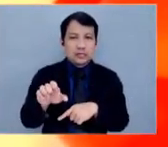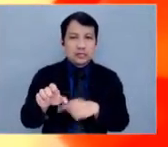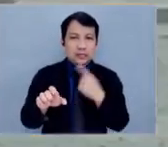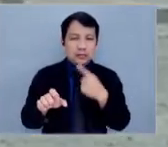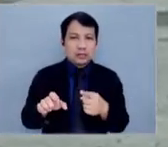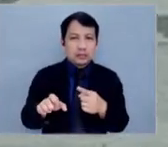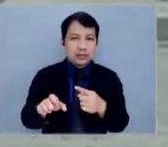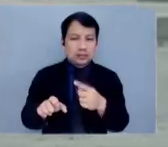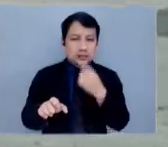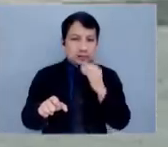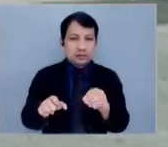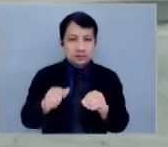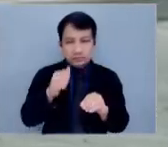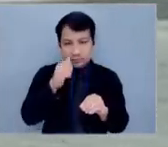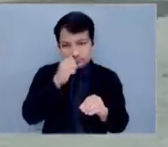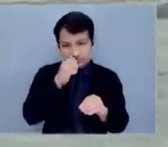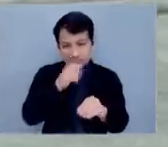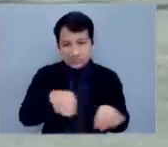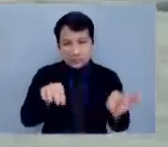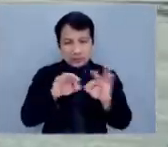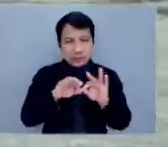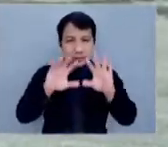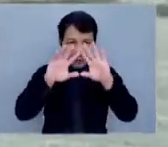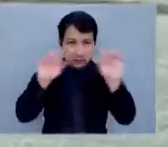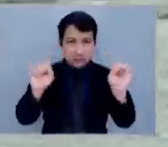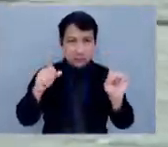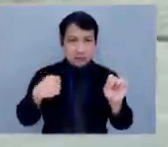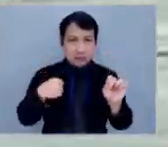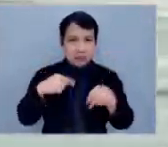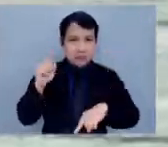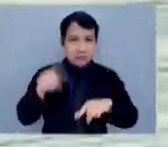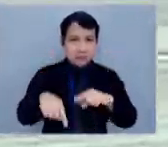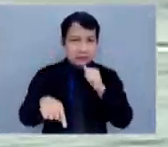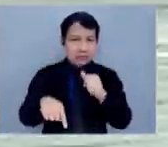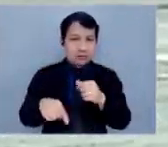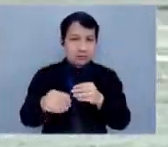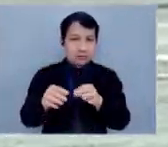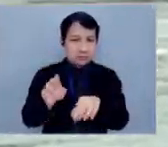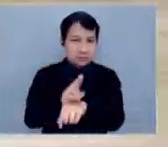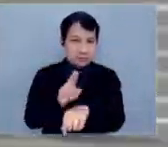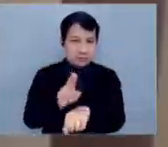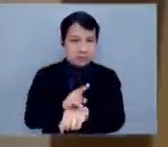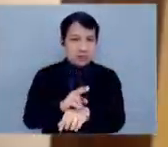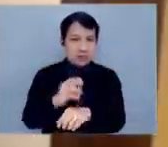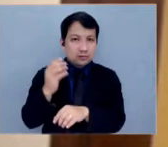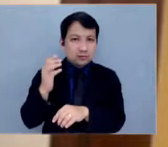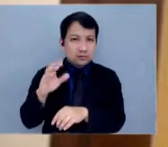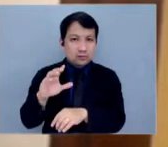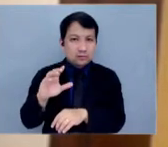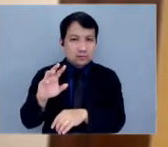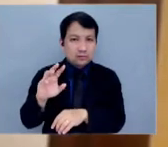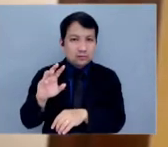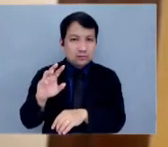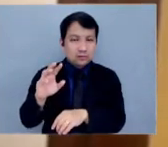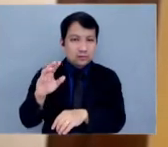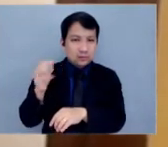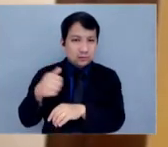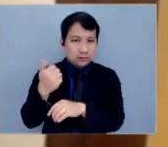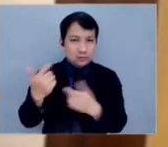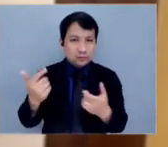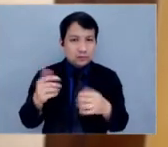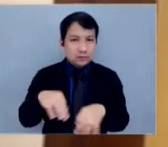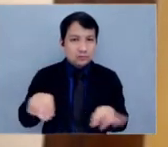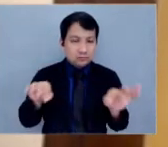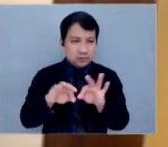na yan. Lalo't kahit presidente, hindi raw maiiwasan gumamit ng wangwang. Alam naman natin may mga okasyon